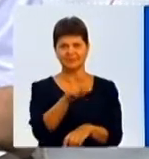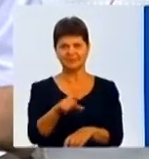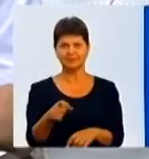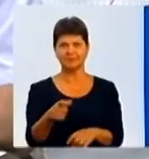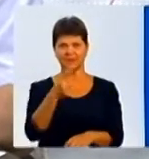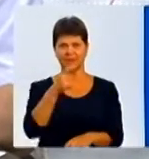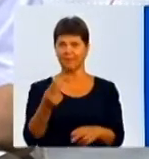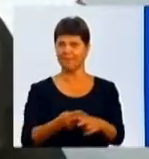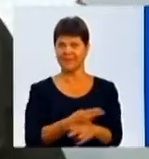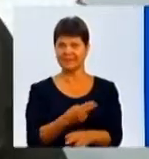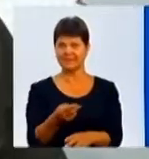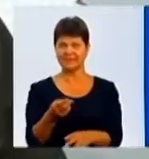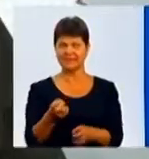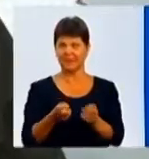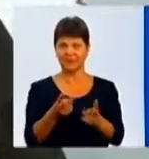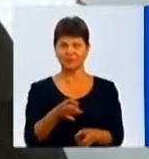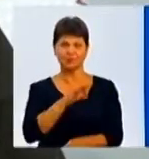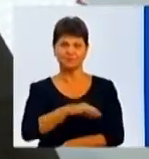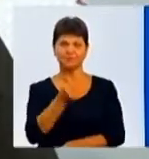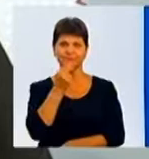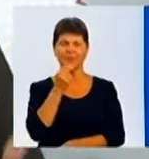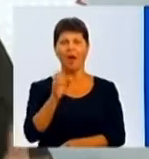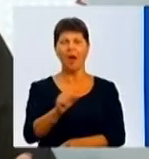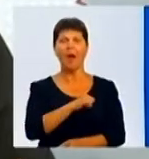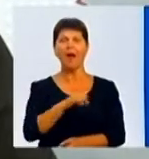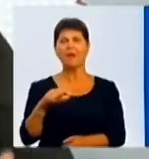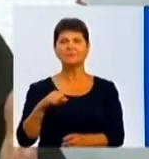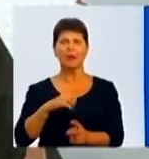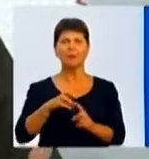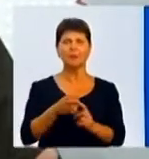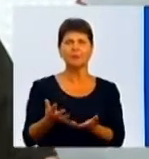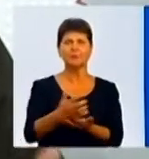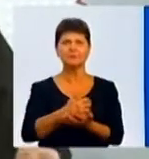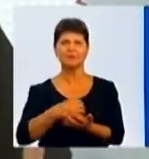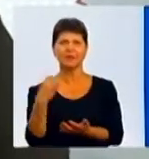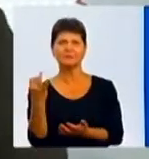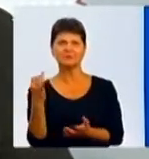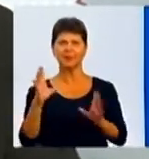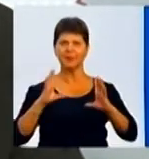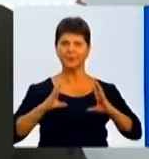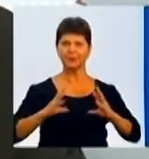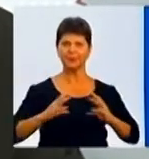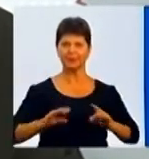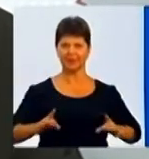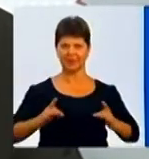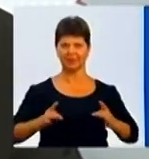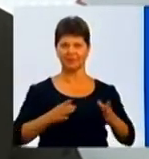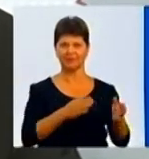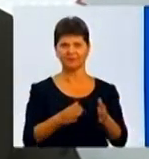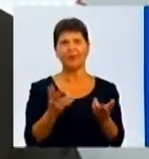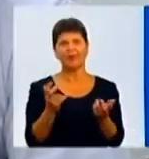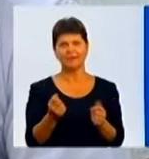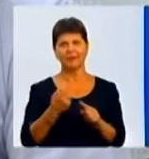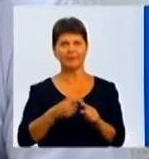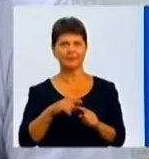вживати. А сам процес полювання грибного, це ж так цікаво, це так заспокоює нервову систему. Ну так, це заманчиво,